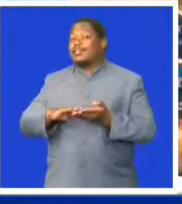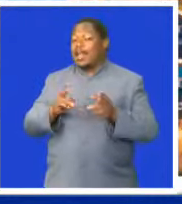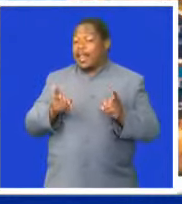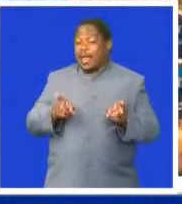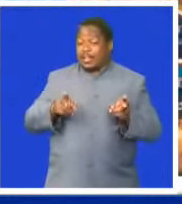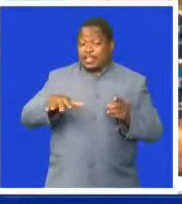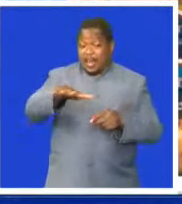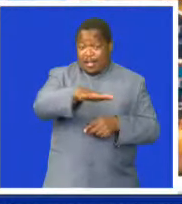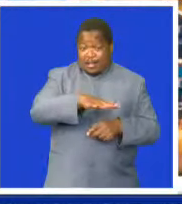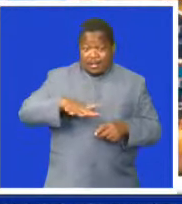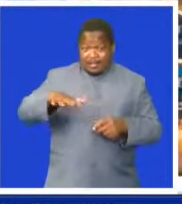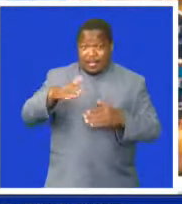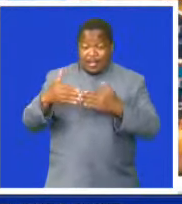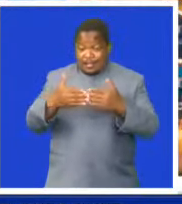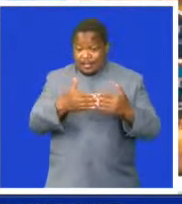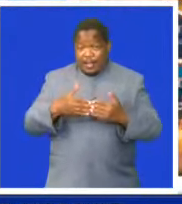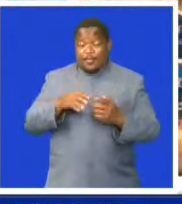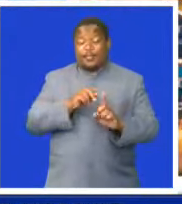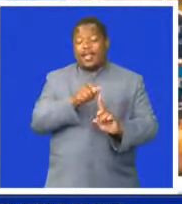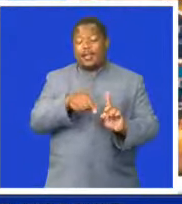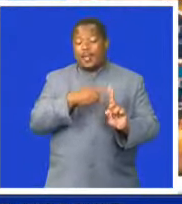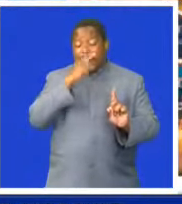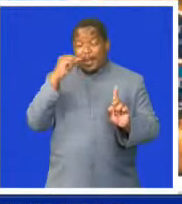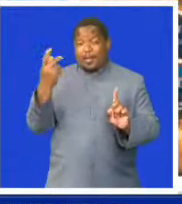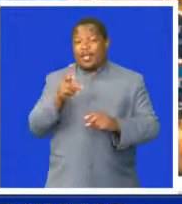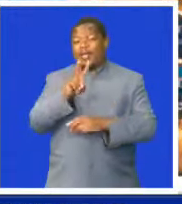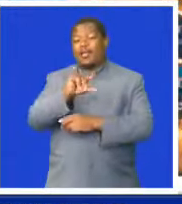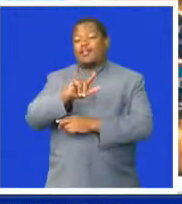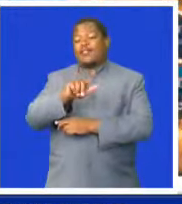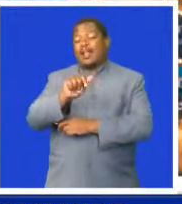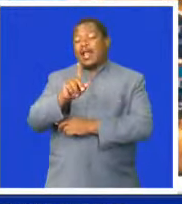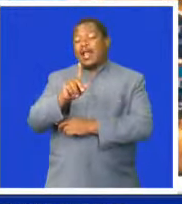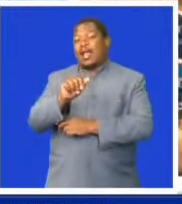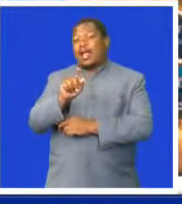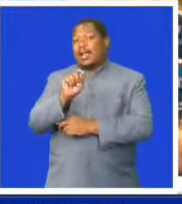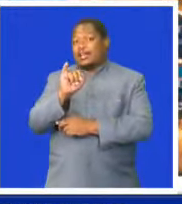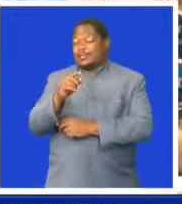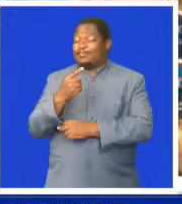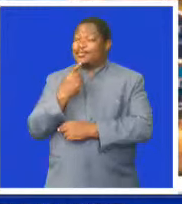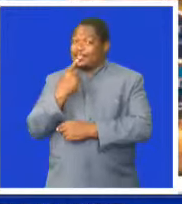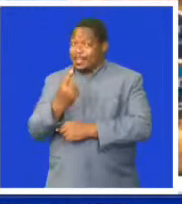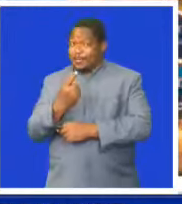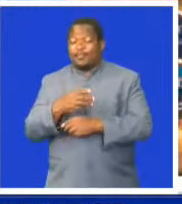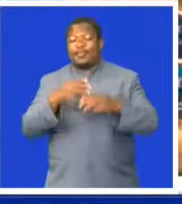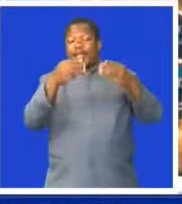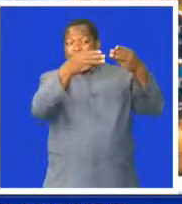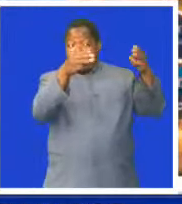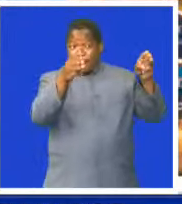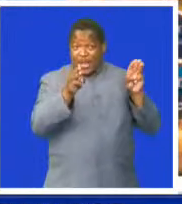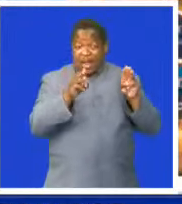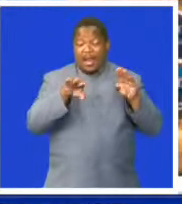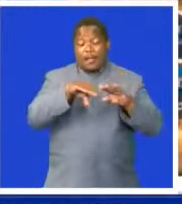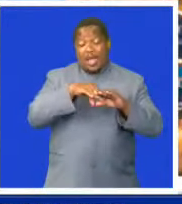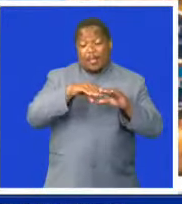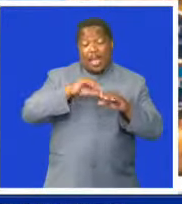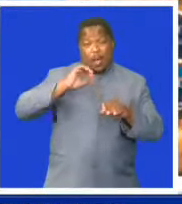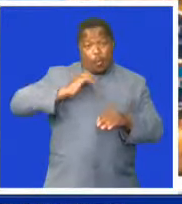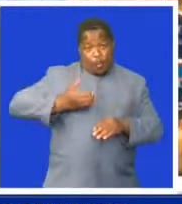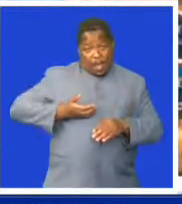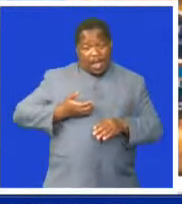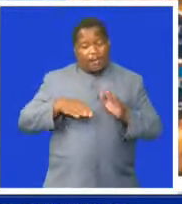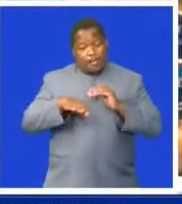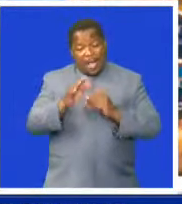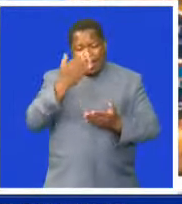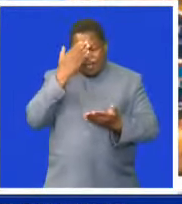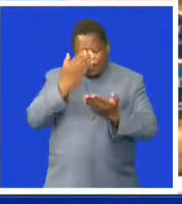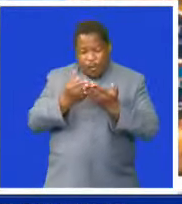ngeTindzaba tekuguquguquka kwesimo selitulu kude nabo badlale indzima yabo ekuthuthukiseni live eTindzabeni letiphathelene nesimo selitulu